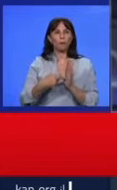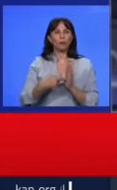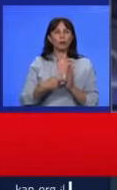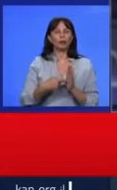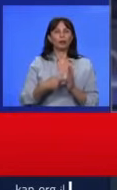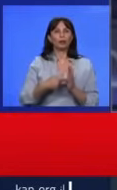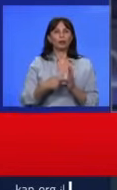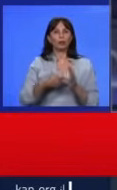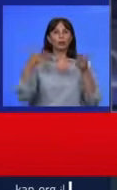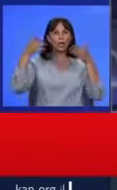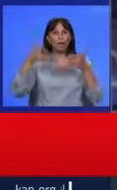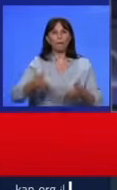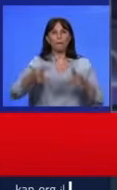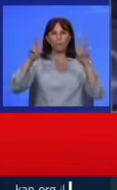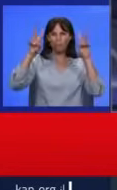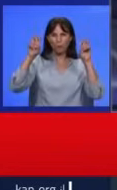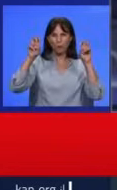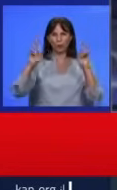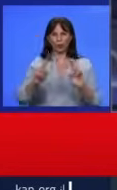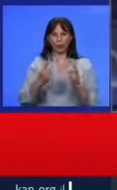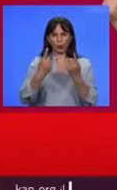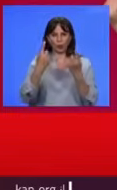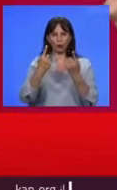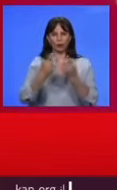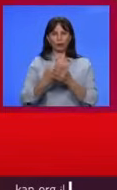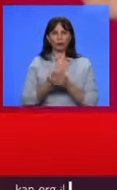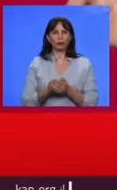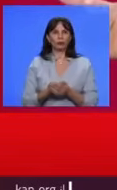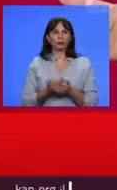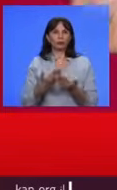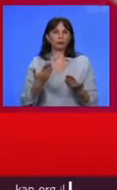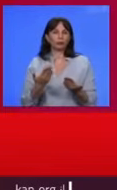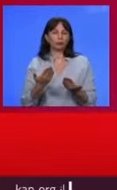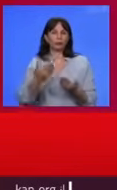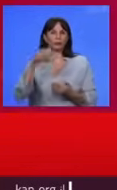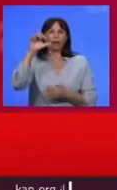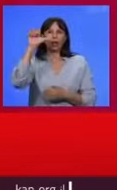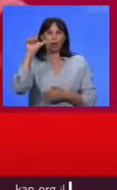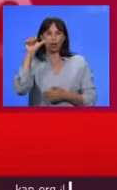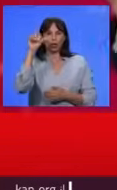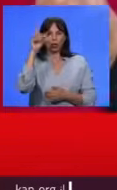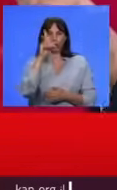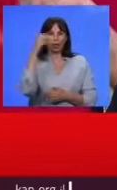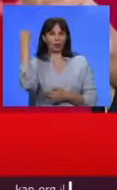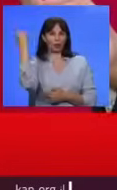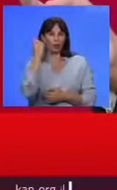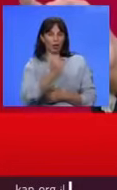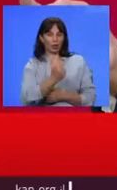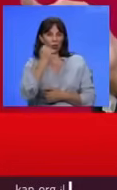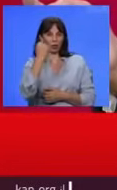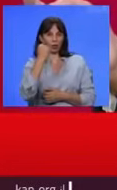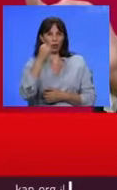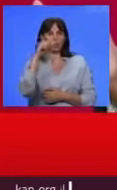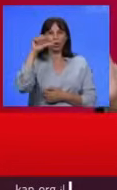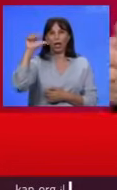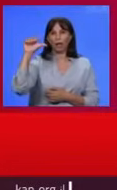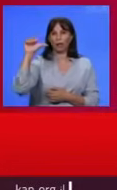לקבור את האירוע. אז בואו נציג לך את המדינה במצב אחר. אשר דהן, זה שרצח את אלעזר אבו